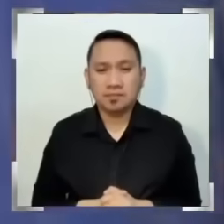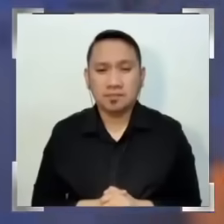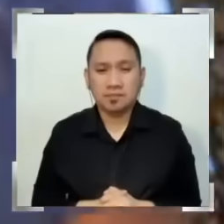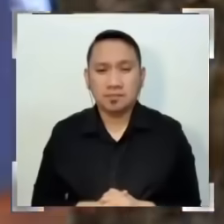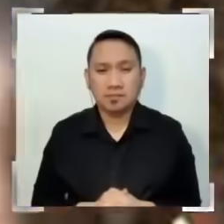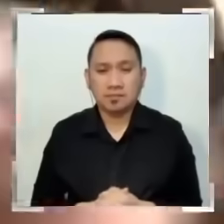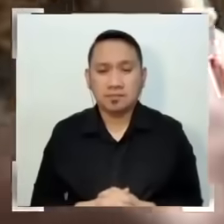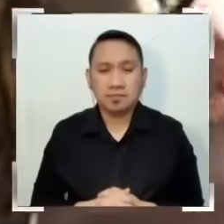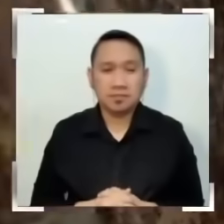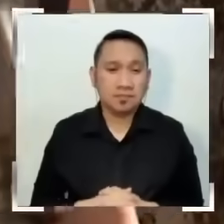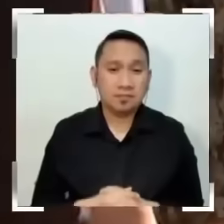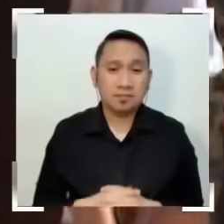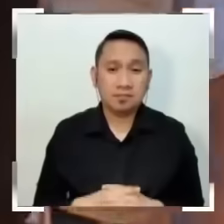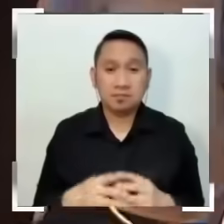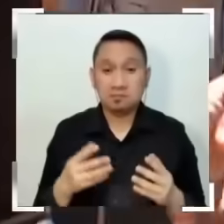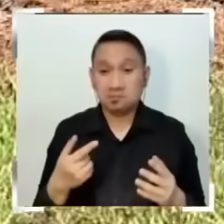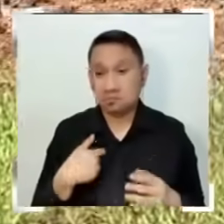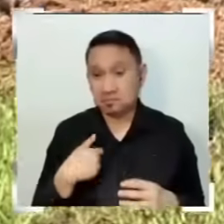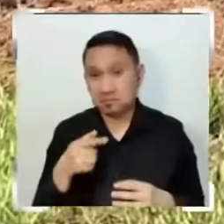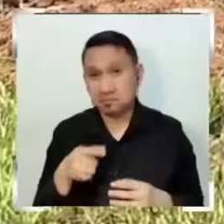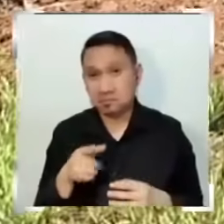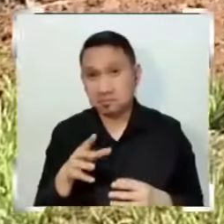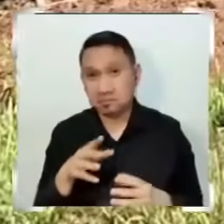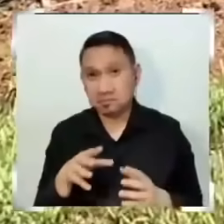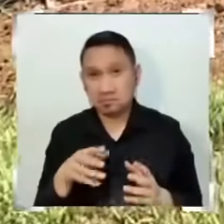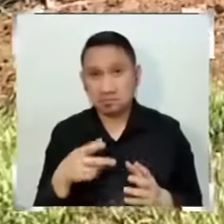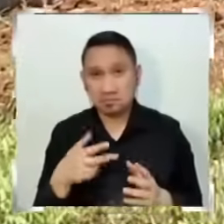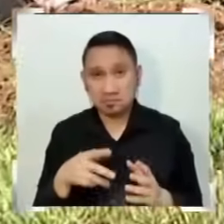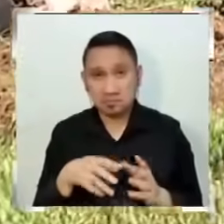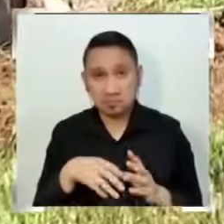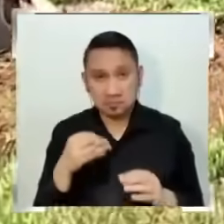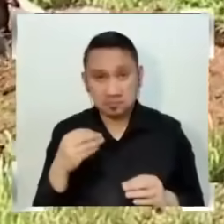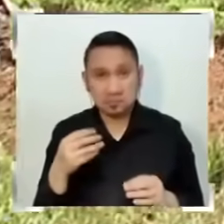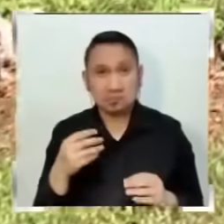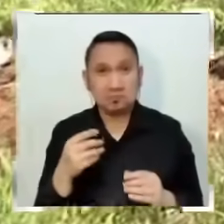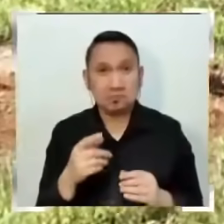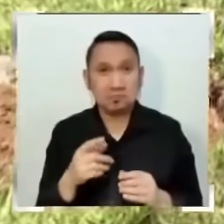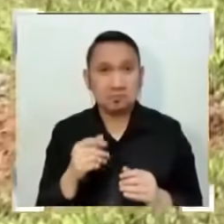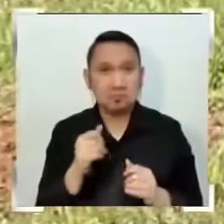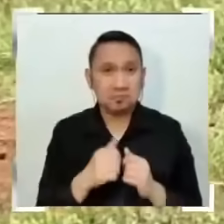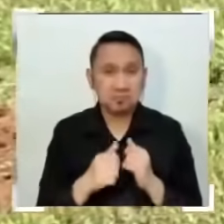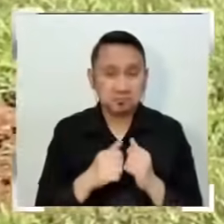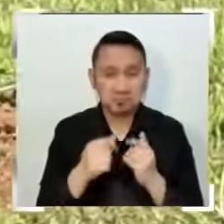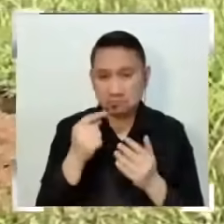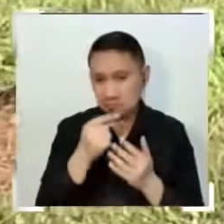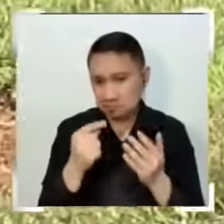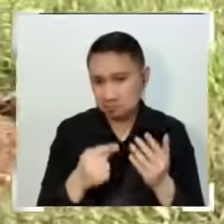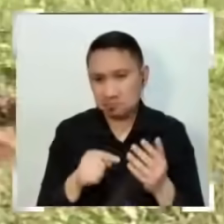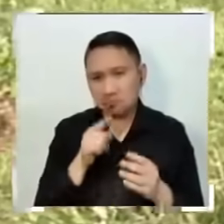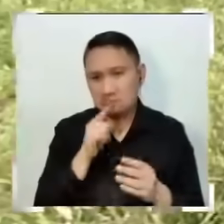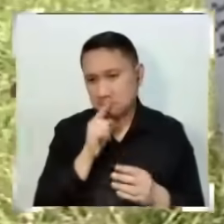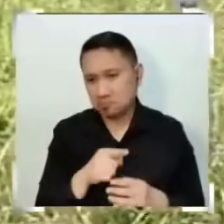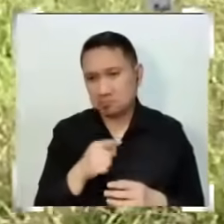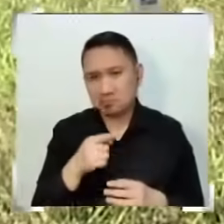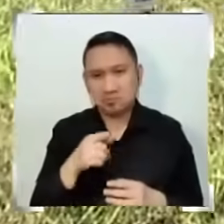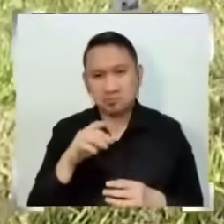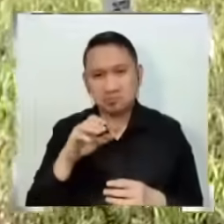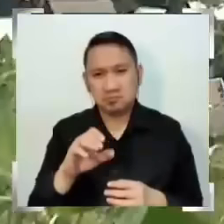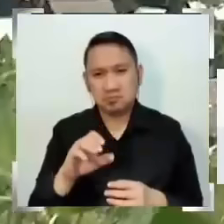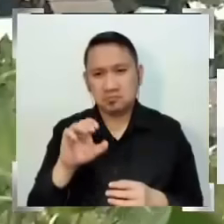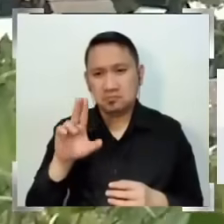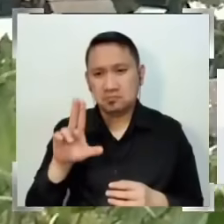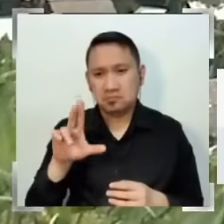Talaga lumalabas ang kulto ito by all definitions, by all elements of a cult. Yan ang nasabi ni Senador Ronald Bato de la